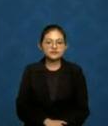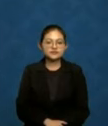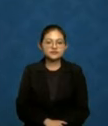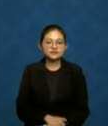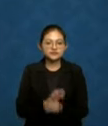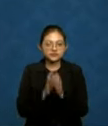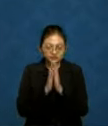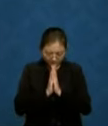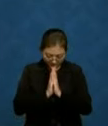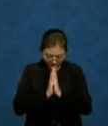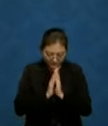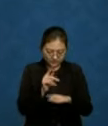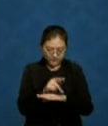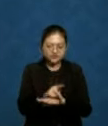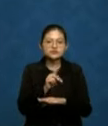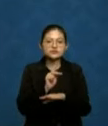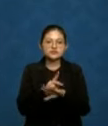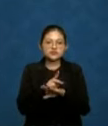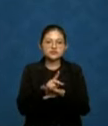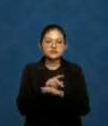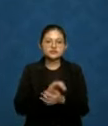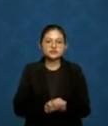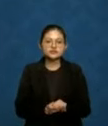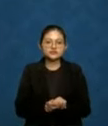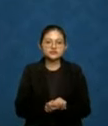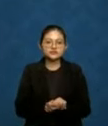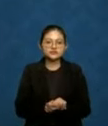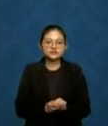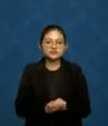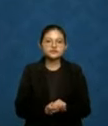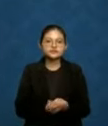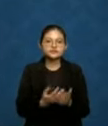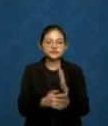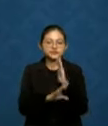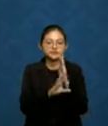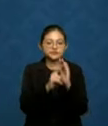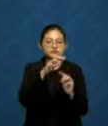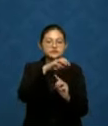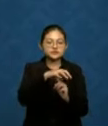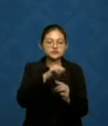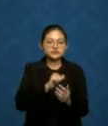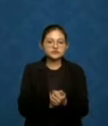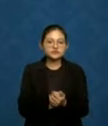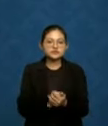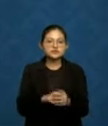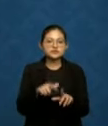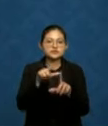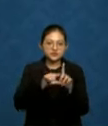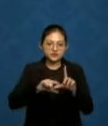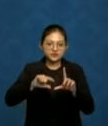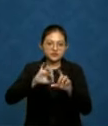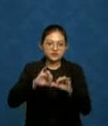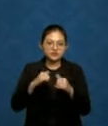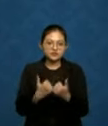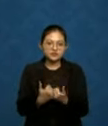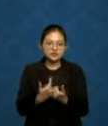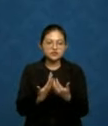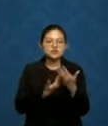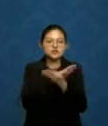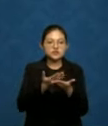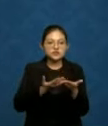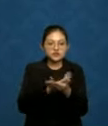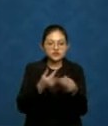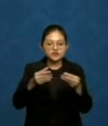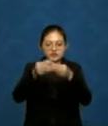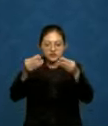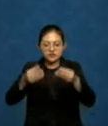เรียนท่านประธานสภาที่เคารพครับผมสาวัตคุ้มคงงสมาชิกสภาผู้แทนราษฎรจังหวัดชลบุรีเขต 7พรรคเ้าไกลครับขอมีส่วนร่วมในการอภิปรายรายงาน